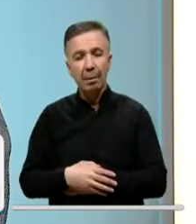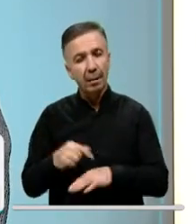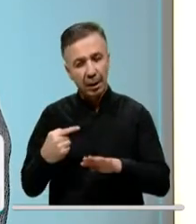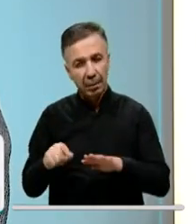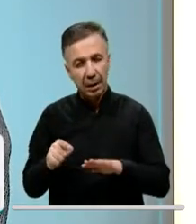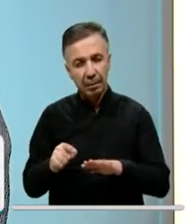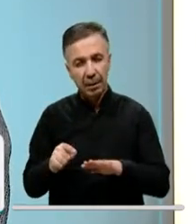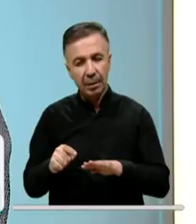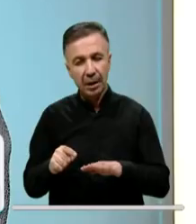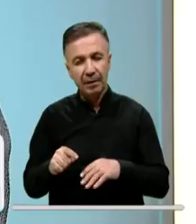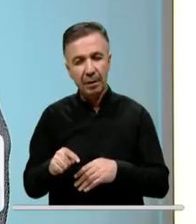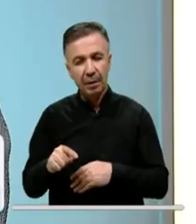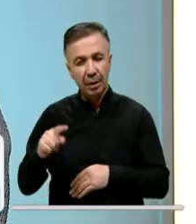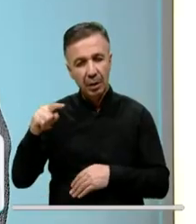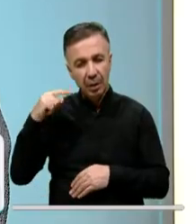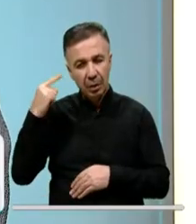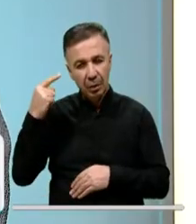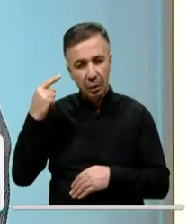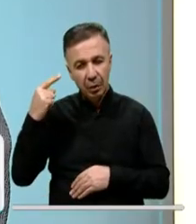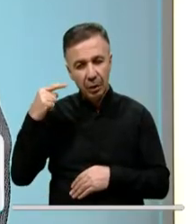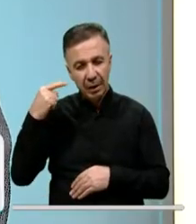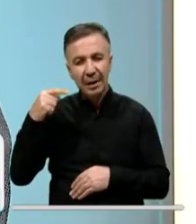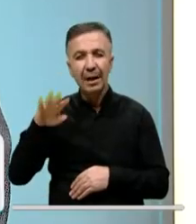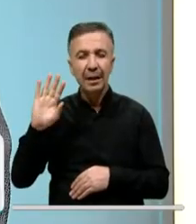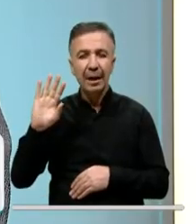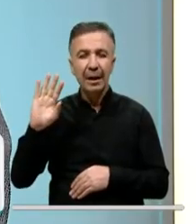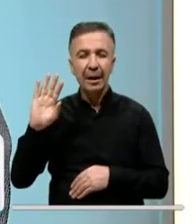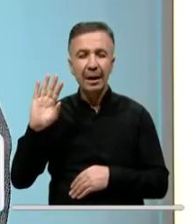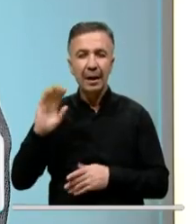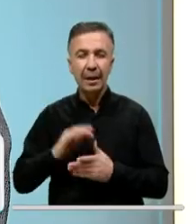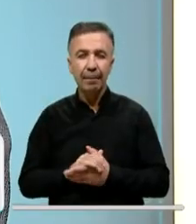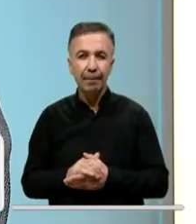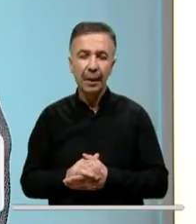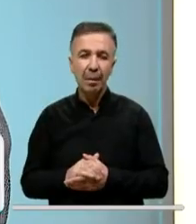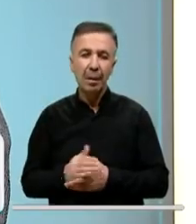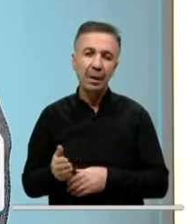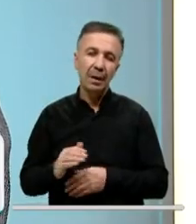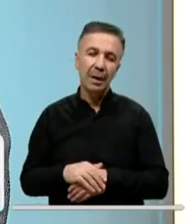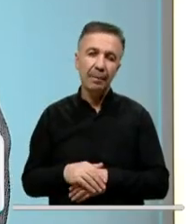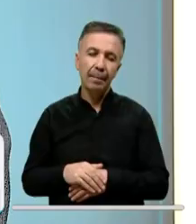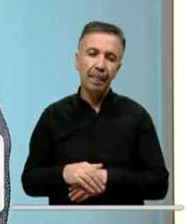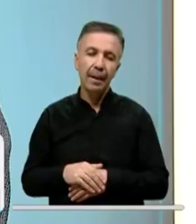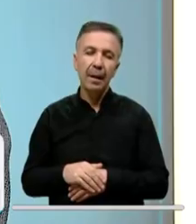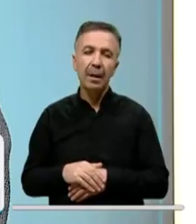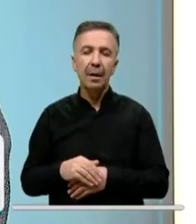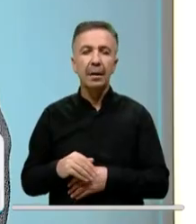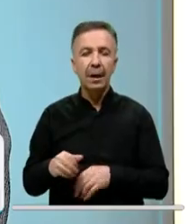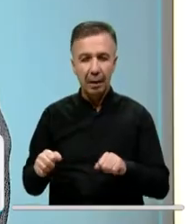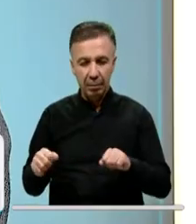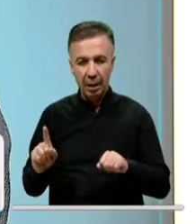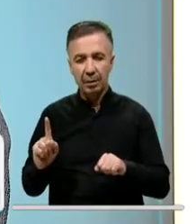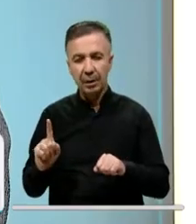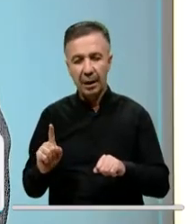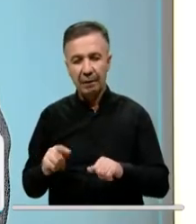Hanife'nin görüşüyle değil, rahmetullahi aleyhi, onun dışındaki ulemanın, cumhur ulemanın, İmam-ı